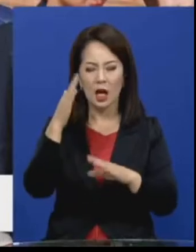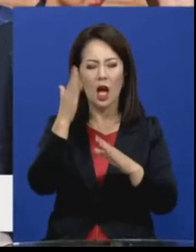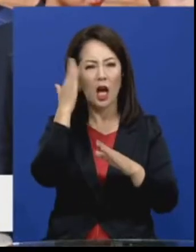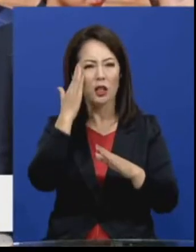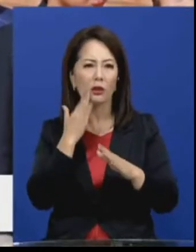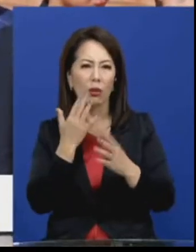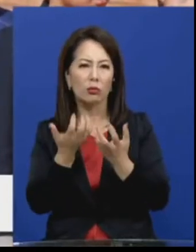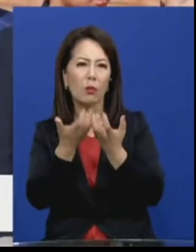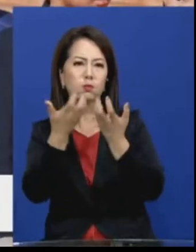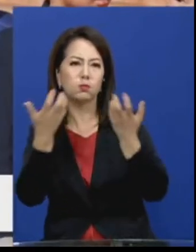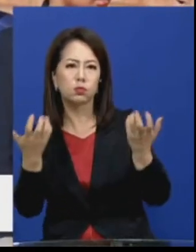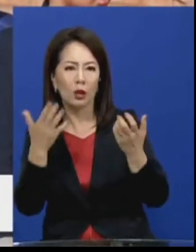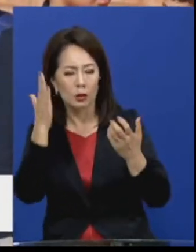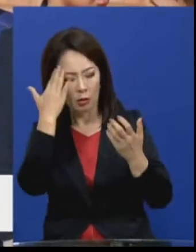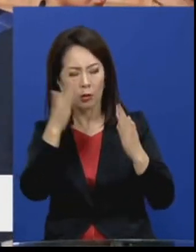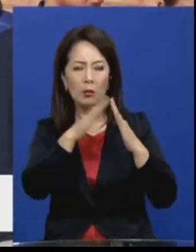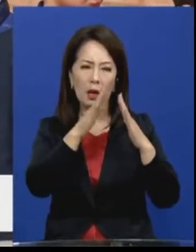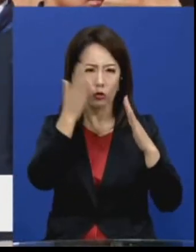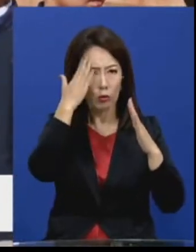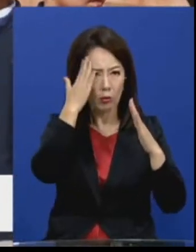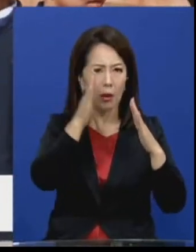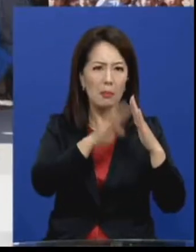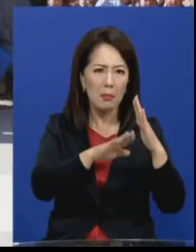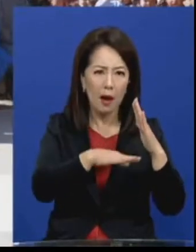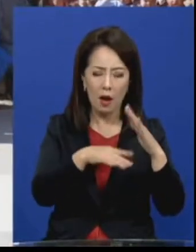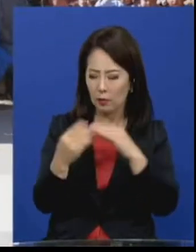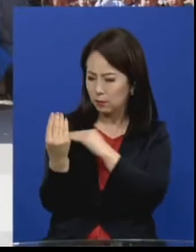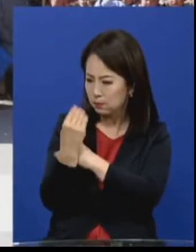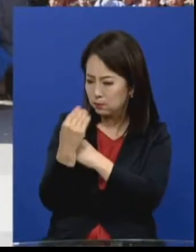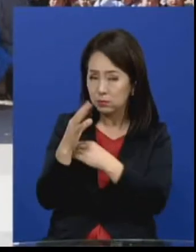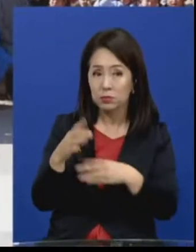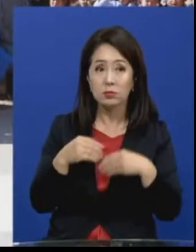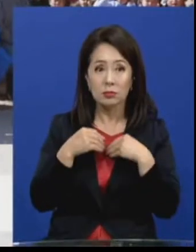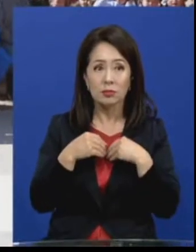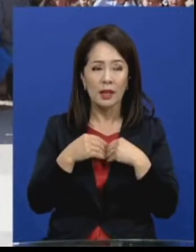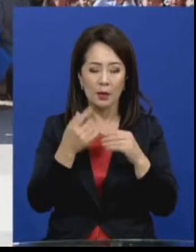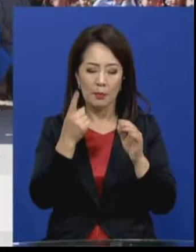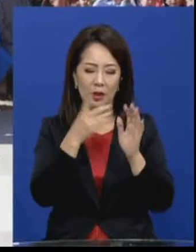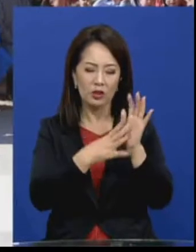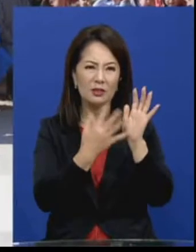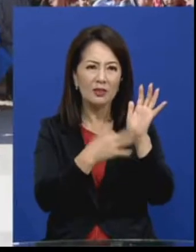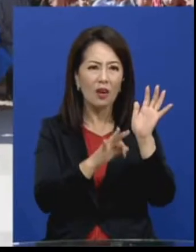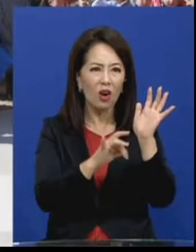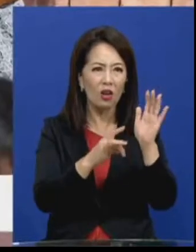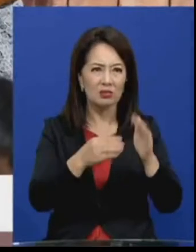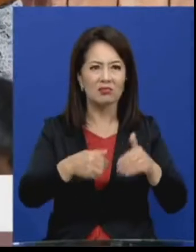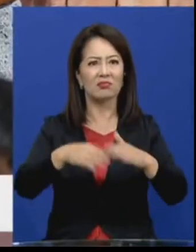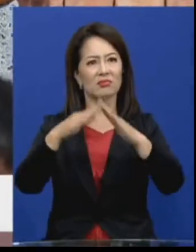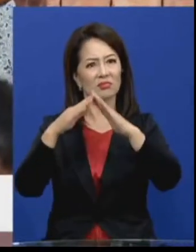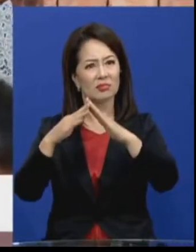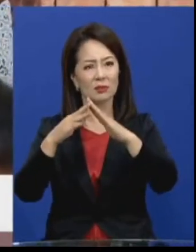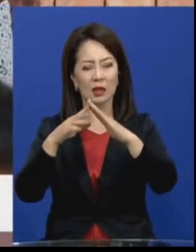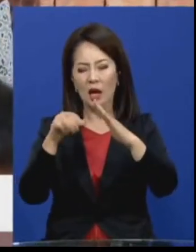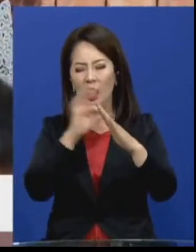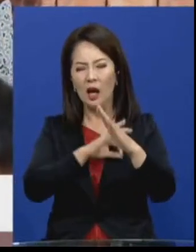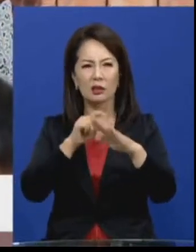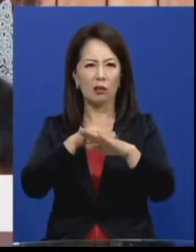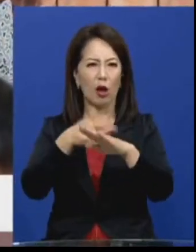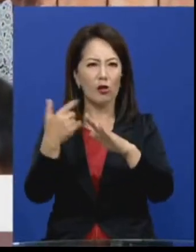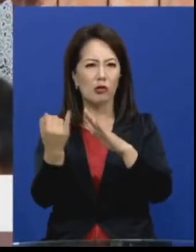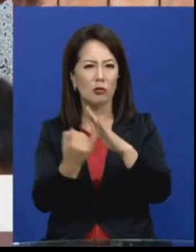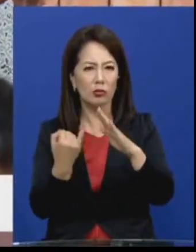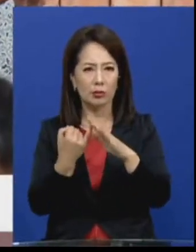байрлаж баг боловсролыг эзэмшдэг. 1980 оны үед ашиглалтанд орсон ашиглалтын хугацаа хэтэрсэн байрлагад сурагчид байрладаг